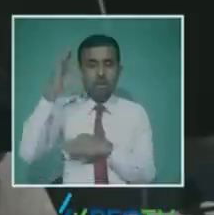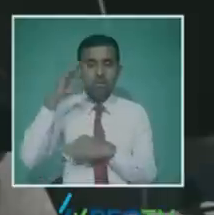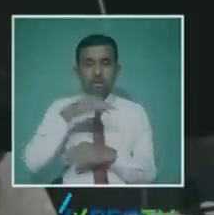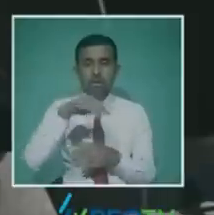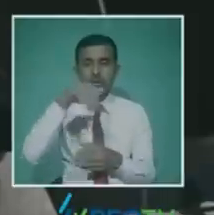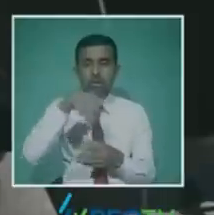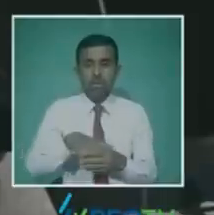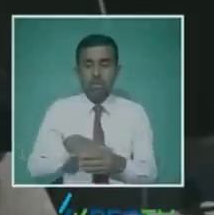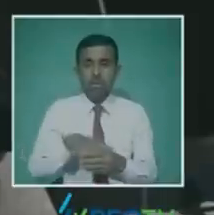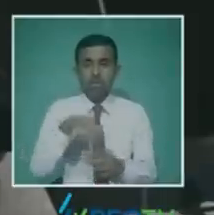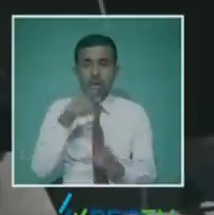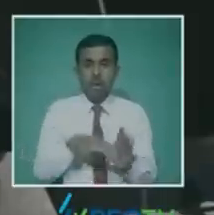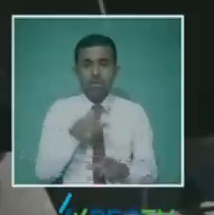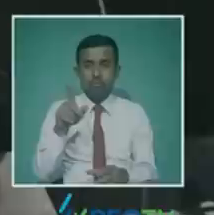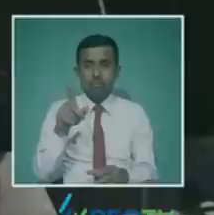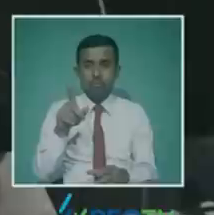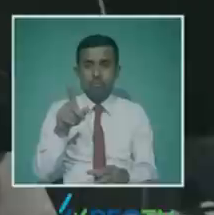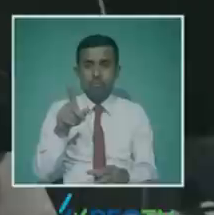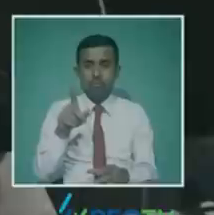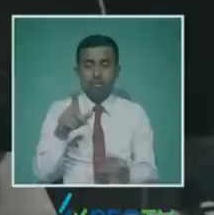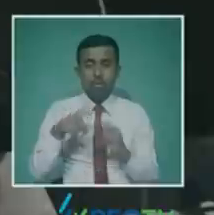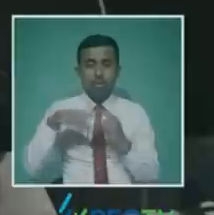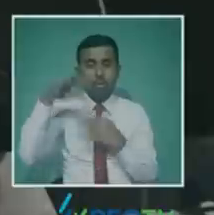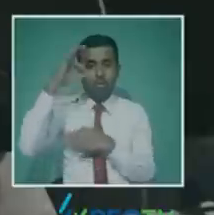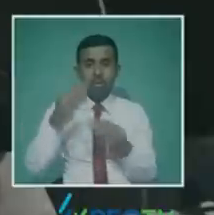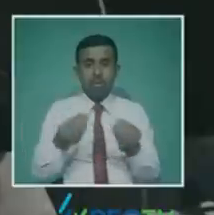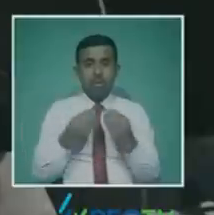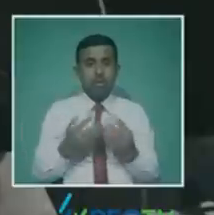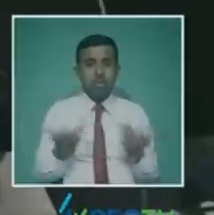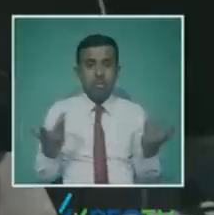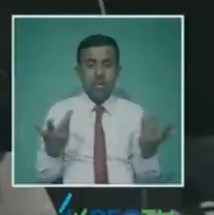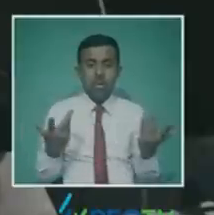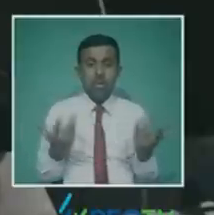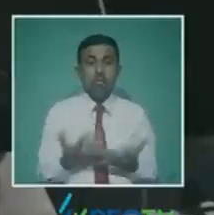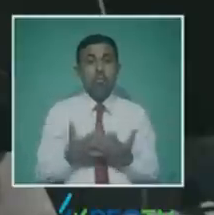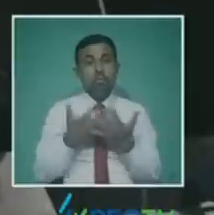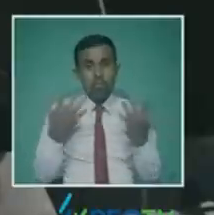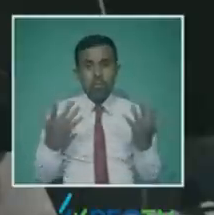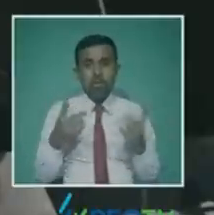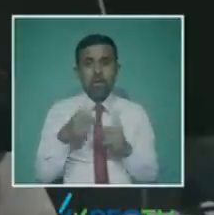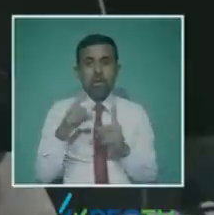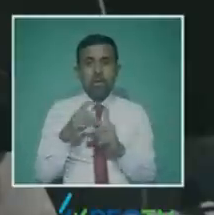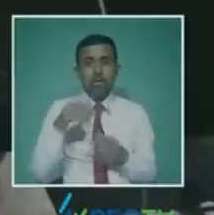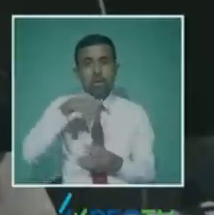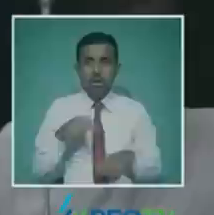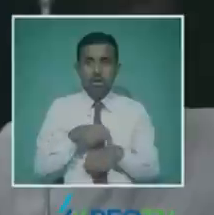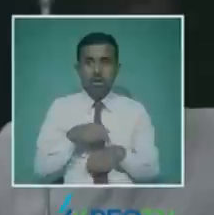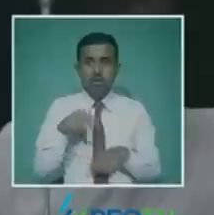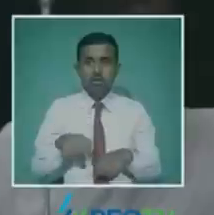තුළ ළමයෙක්ට අවුරුදු 21 වෙනකොට උපාධිය ලබා ගන්න බැරි හේතු සාධක බොහොමයක් අපේ අධ්‍යාපන ව්‍යුහය තුළ